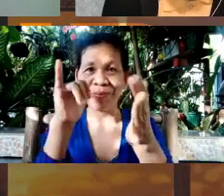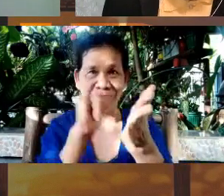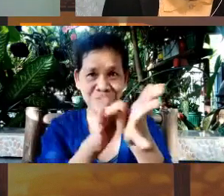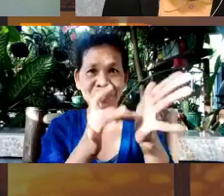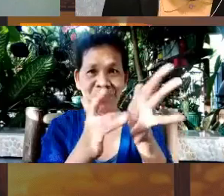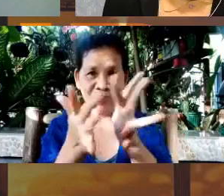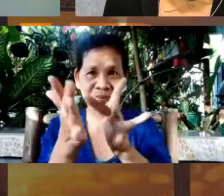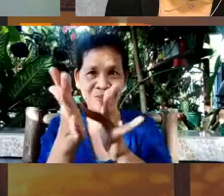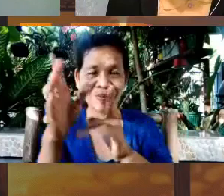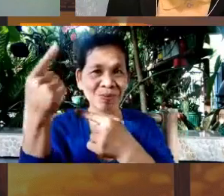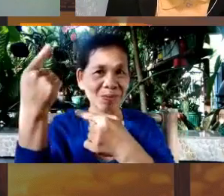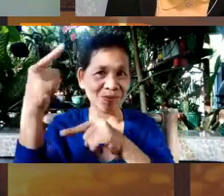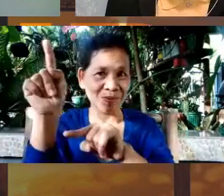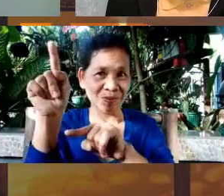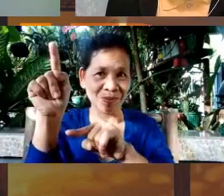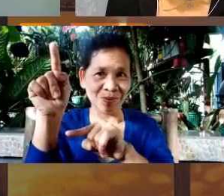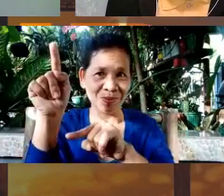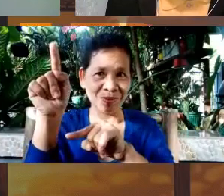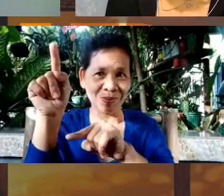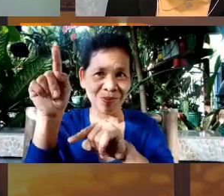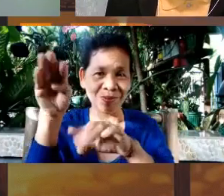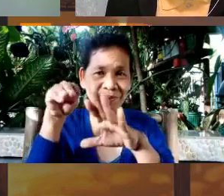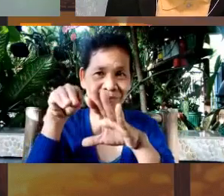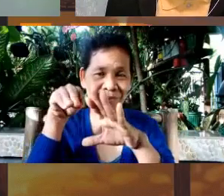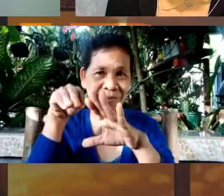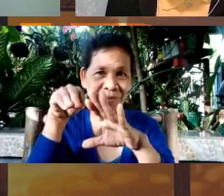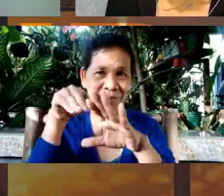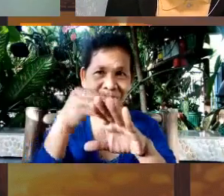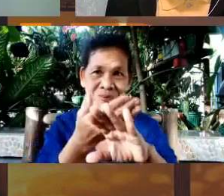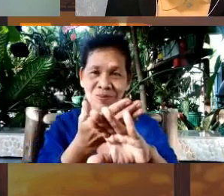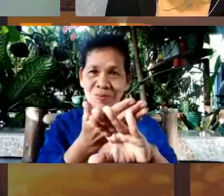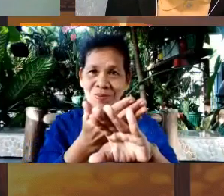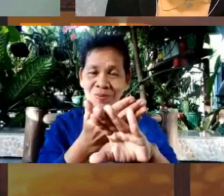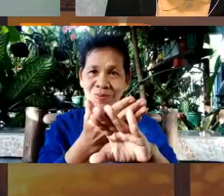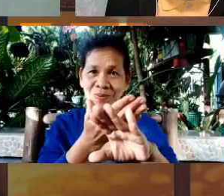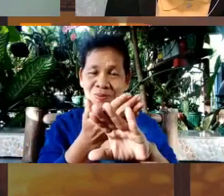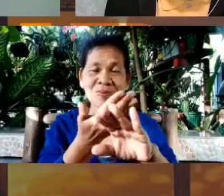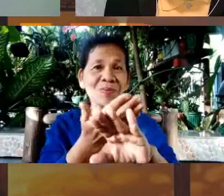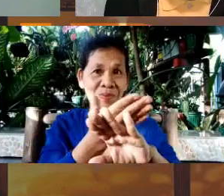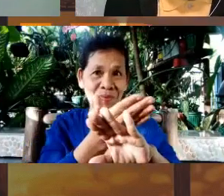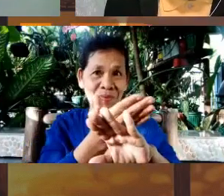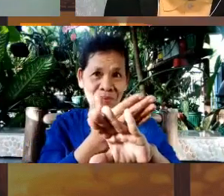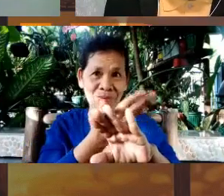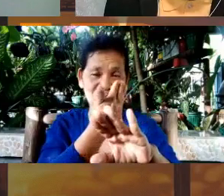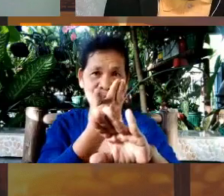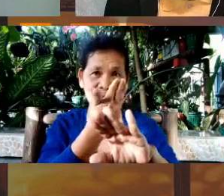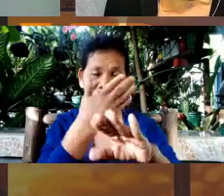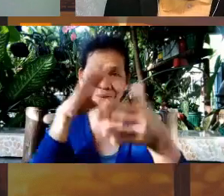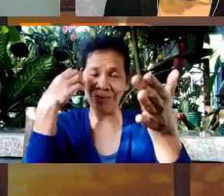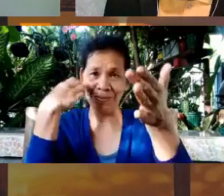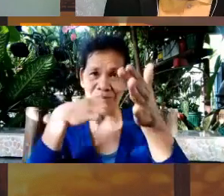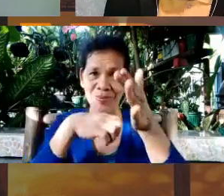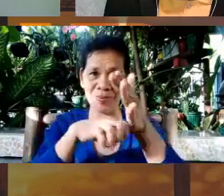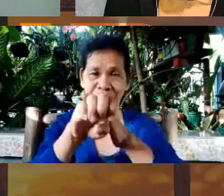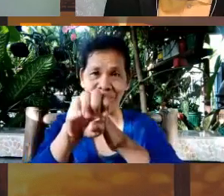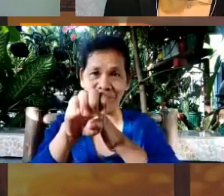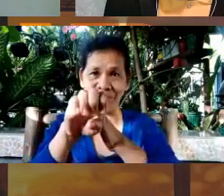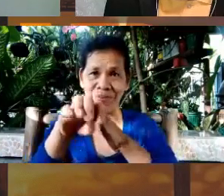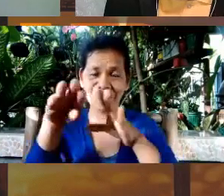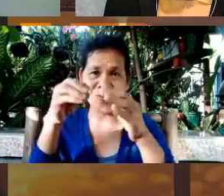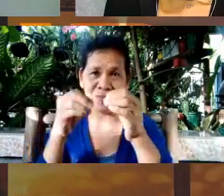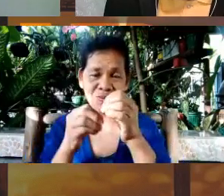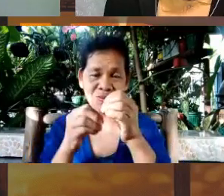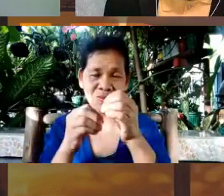naroon po sa, bago siya pumasok sa kabanal-banalang dako, ay kanya pong ipinaglingkod yon sa